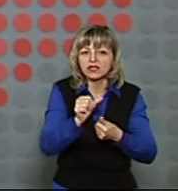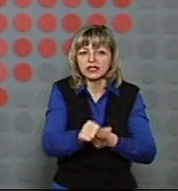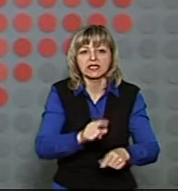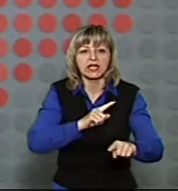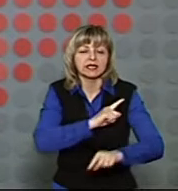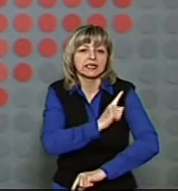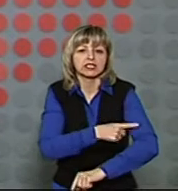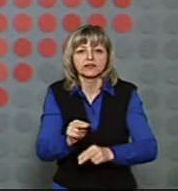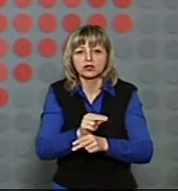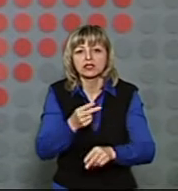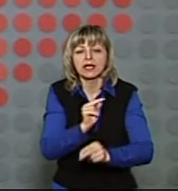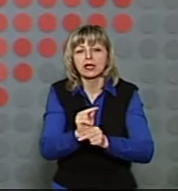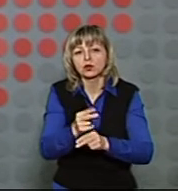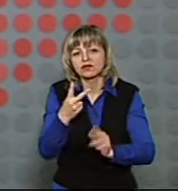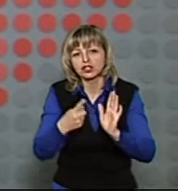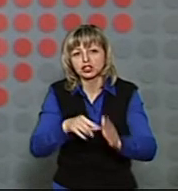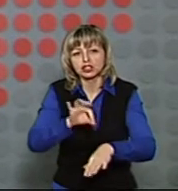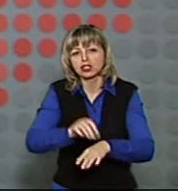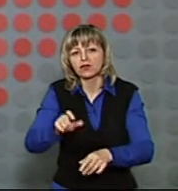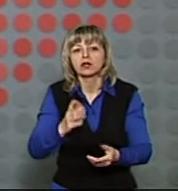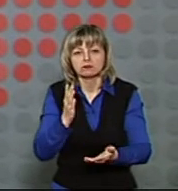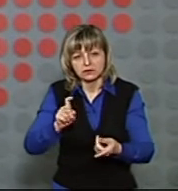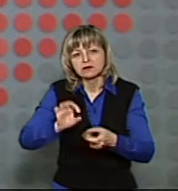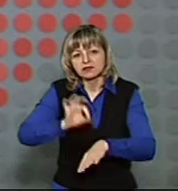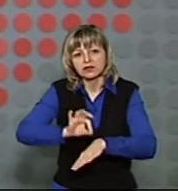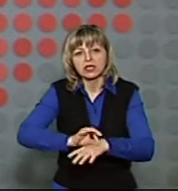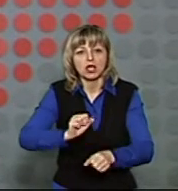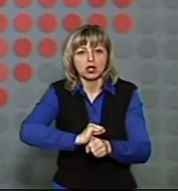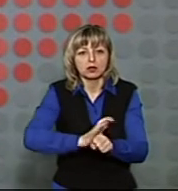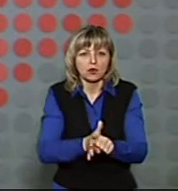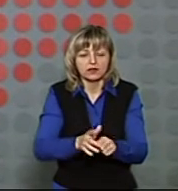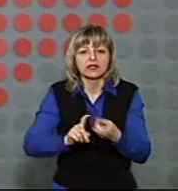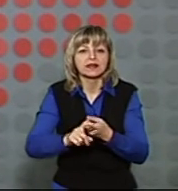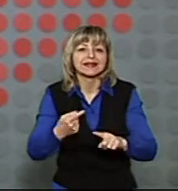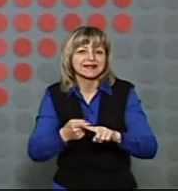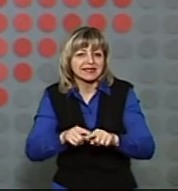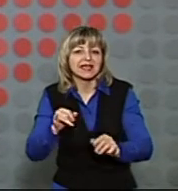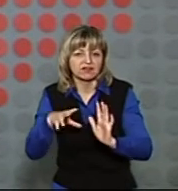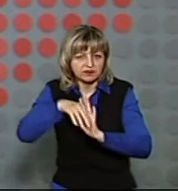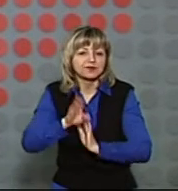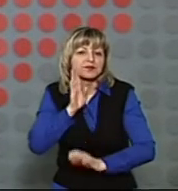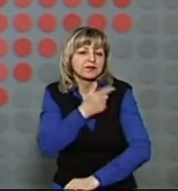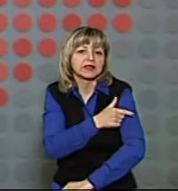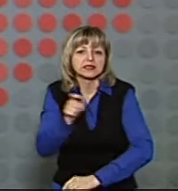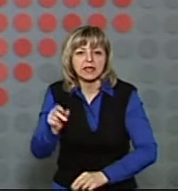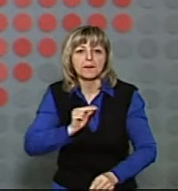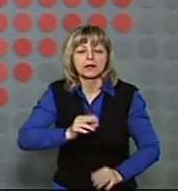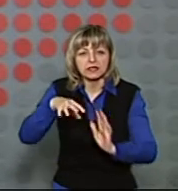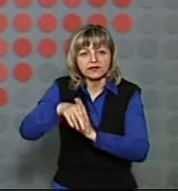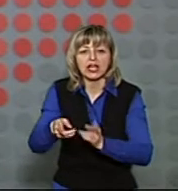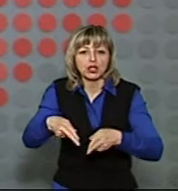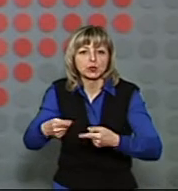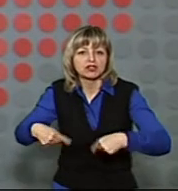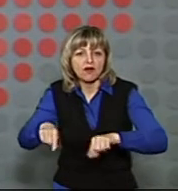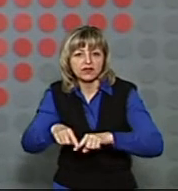інтенсивної терапії лікується 26 хворих, інфікованих COVID-19. Серед них і медсестра цього закладу, працівниця хірургічного